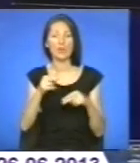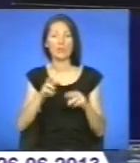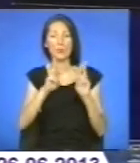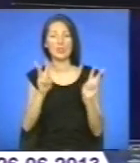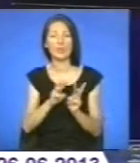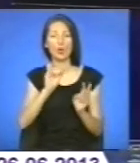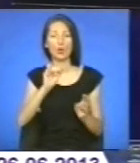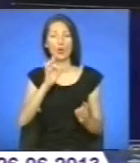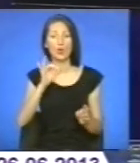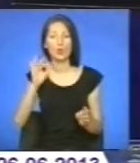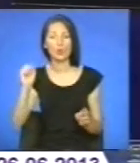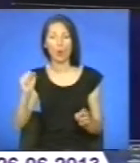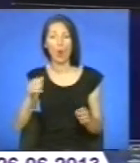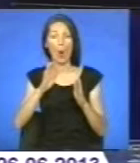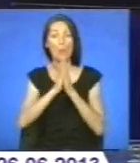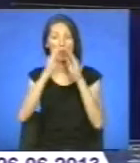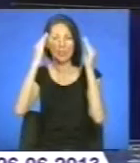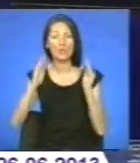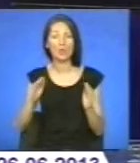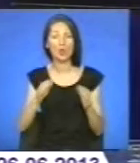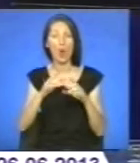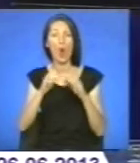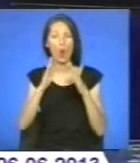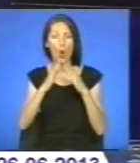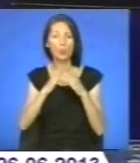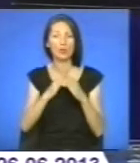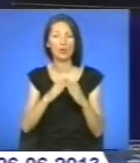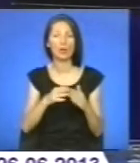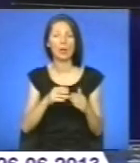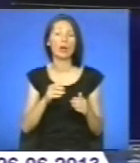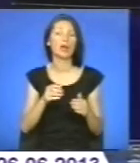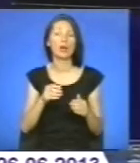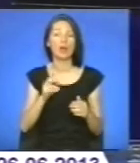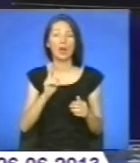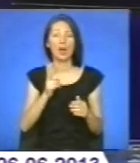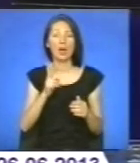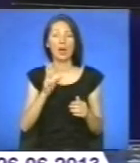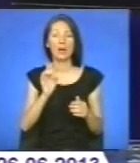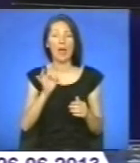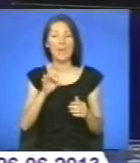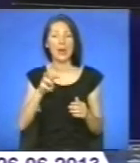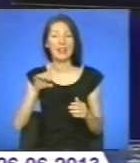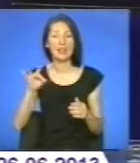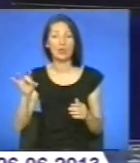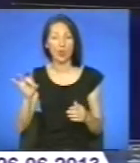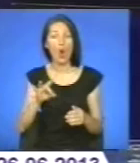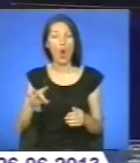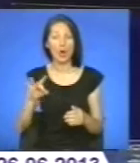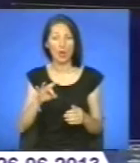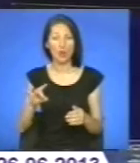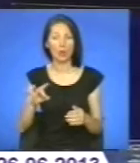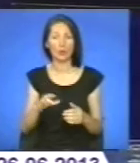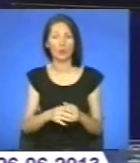комплексу Української православної церкви Київського патріархату, що на хуторі Вірля Кременецького району. Докладніше у сюжеті